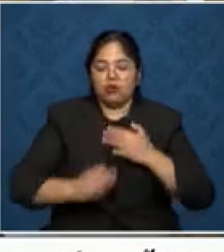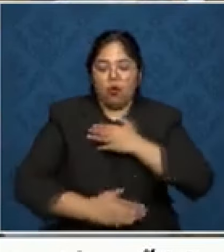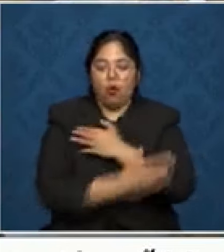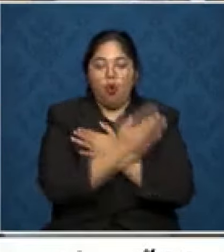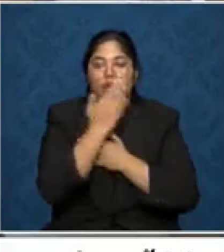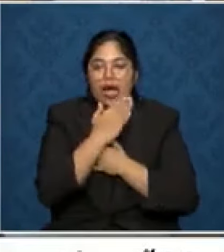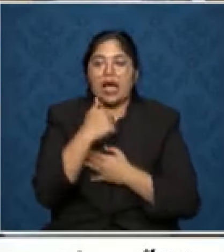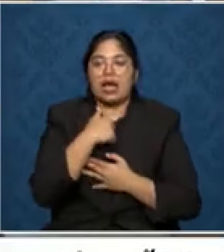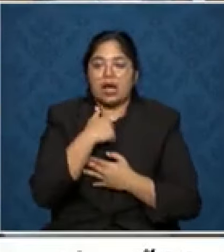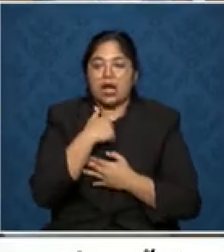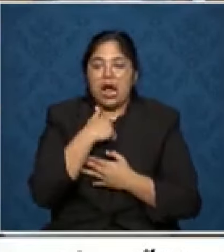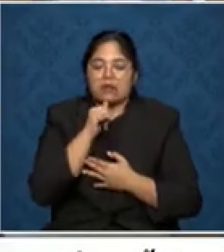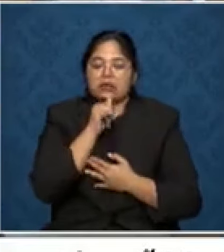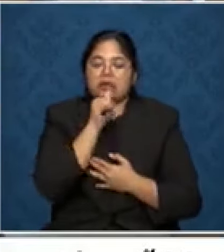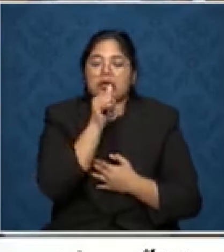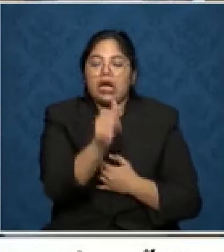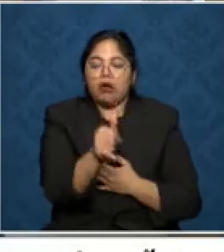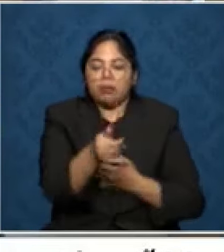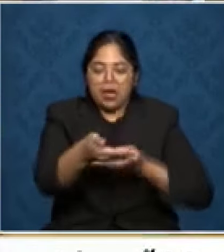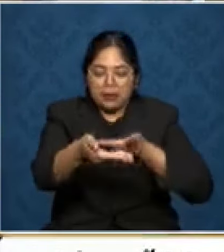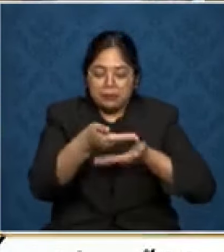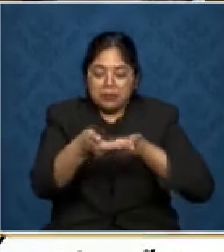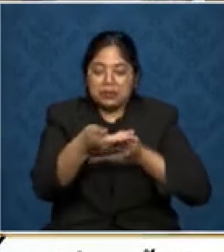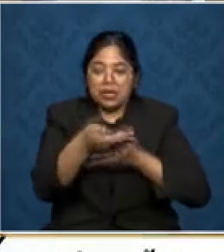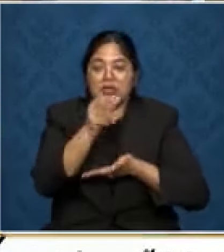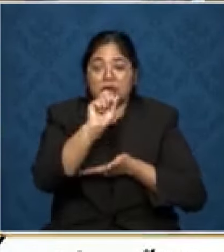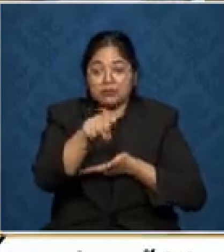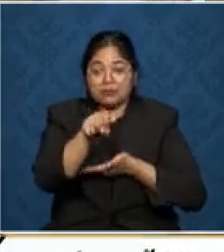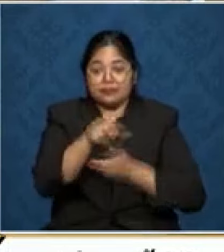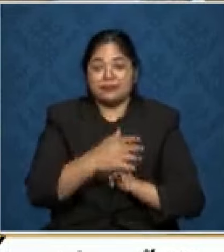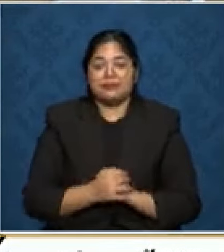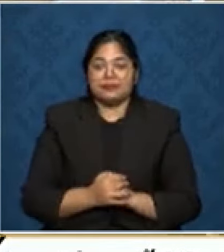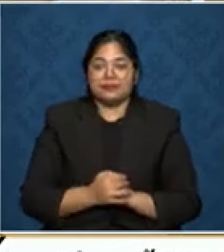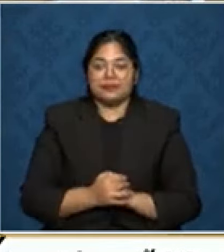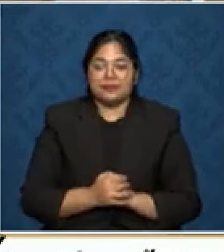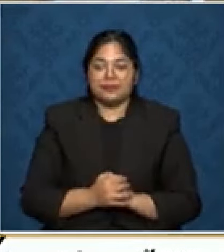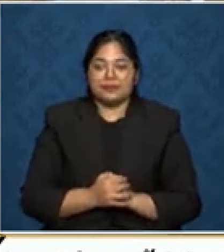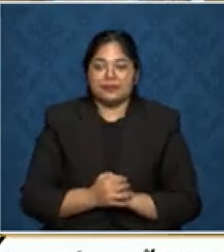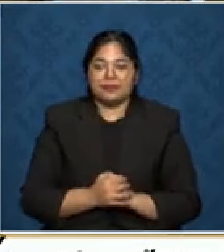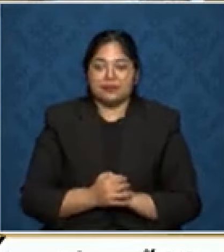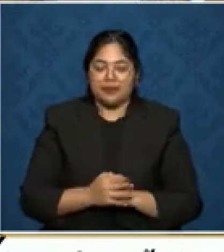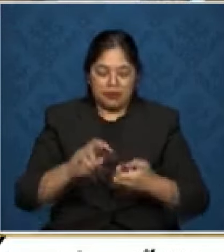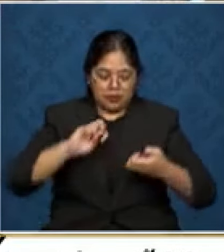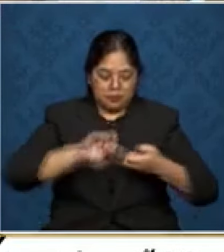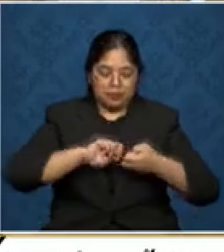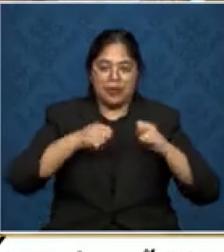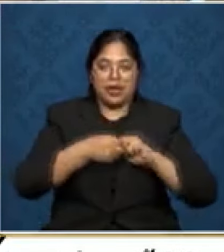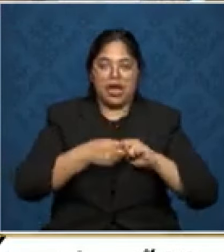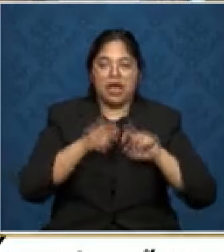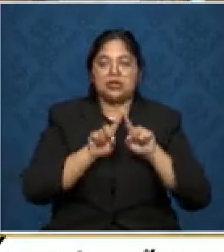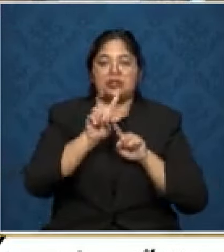ไปขอคำปรึกษาอย่างงี้ก้าวข้ามมั้ยครับปัญหาที่